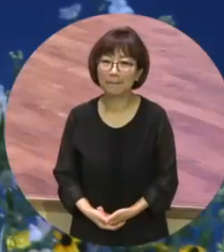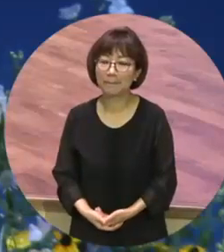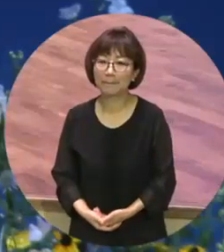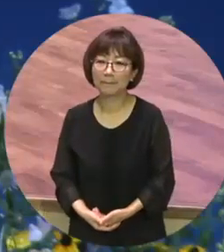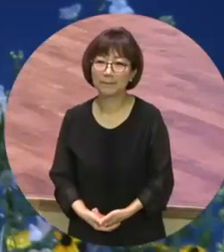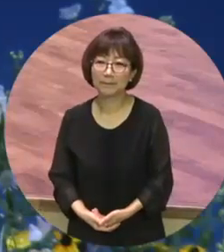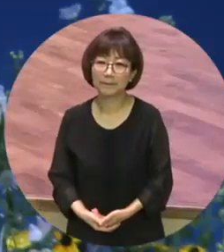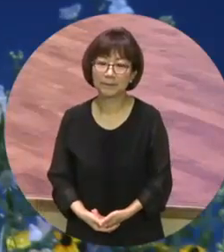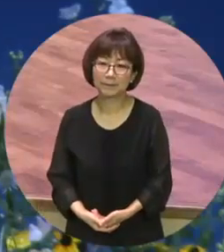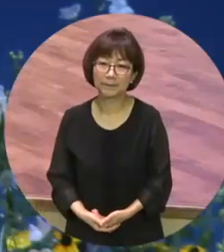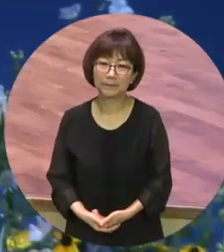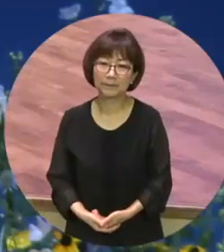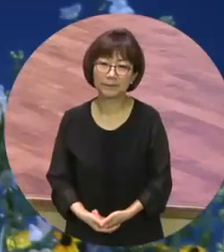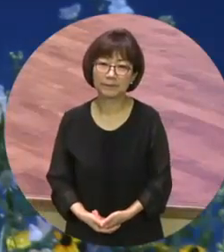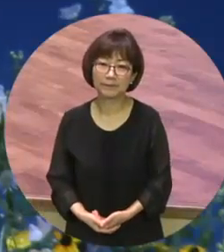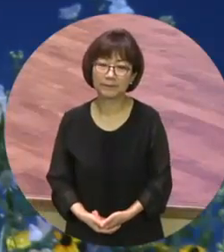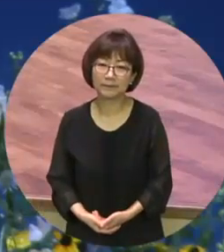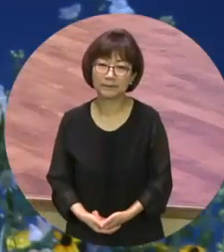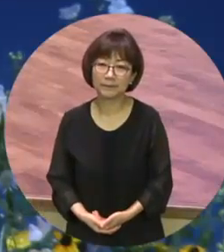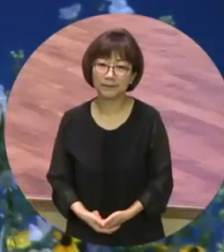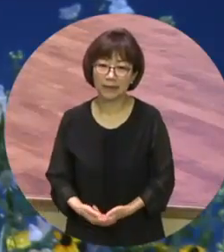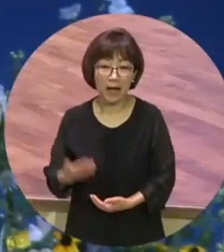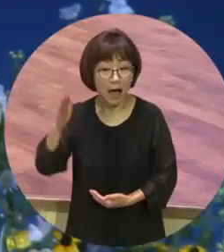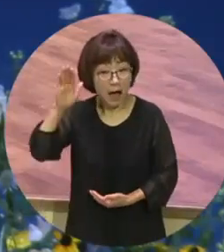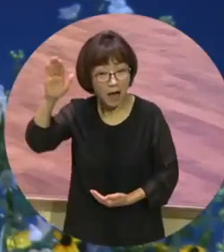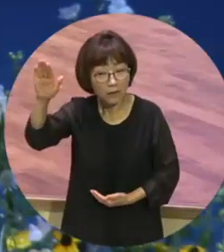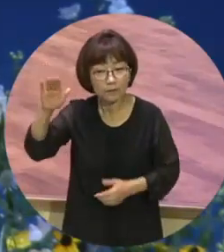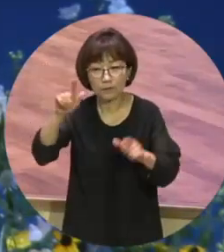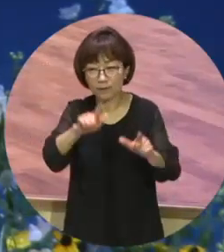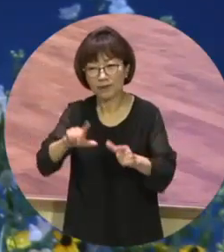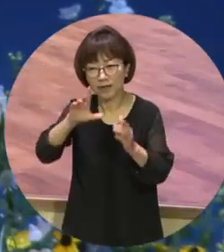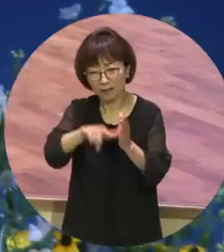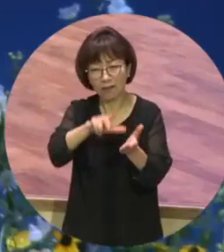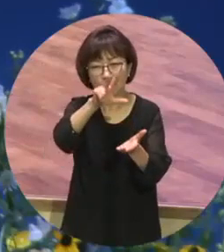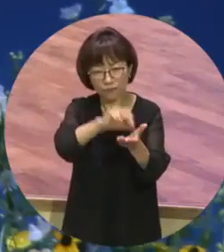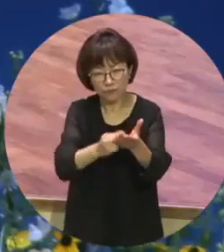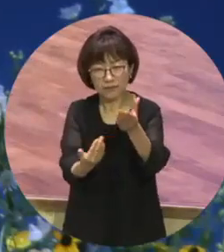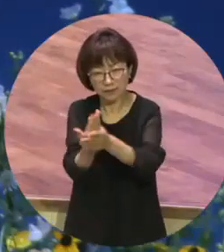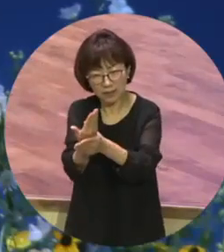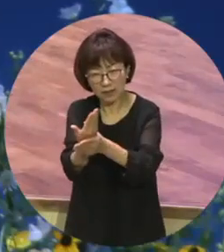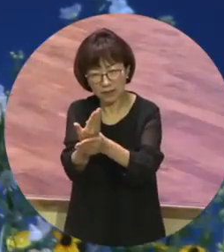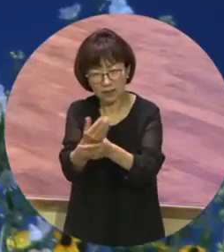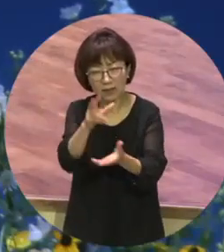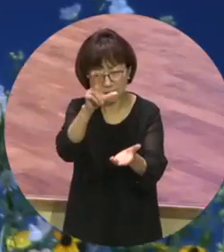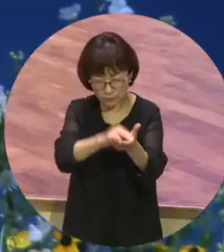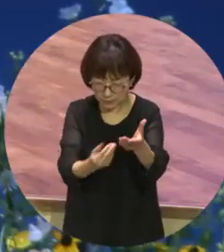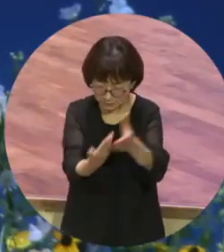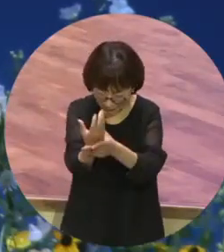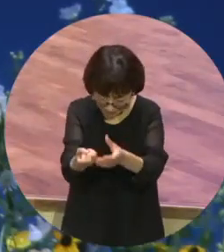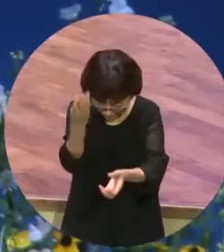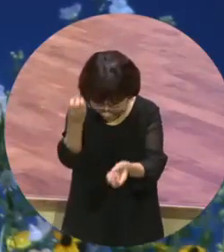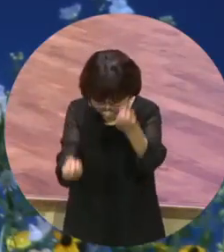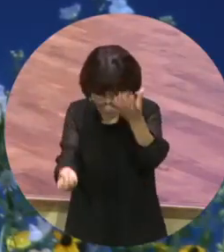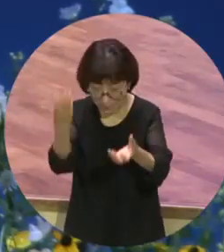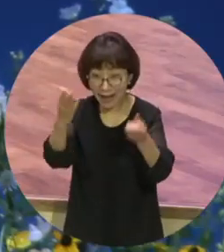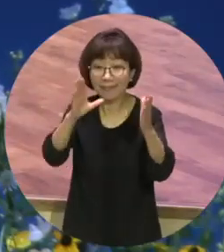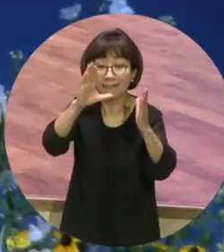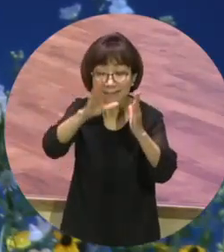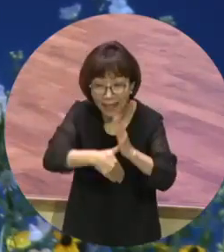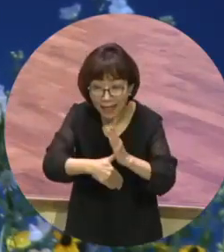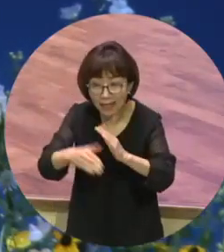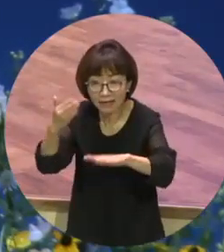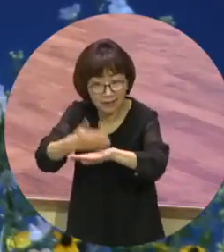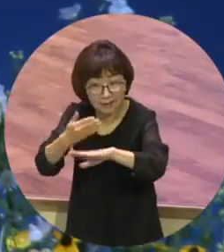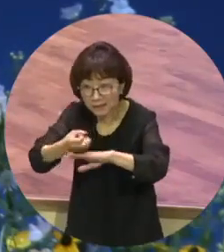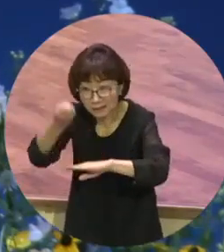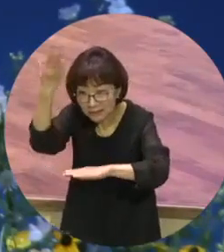예언기 성도 여러분 앞으로 여러분에게 많은 문제가 올 것입니다. 끊임없이 옵니다. 창기 3장 현장에. 절대 감사 놓치지 마시기